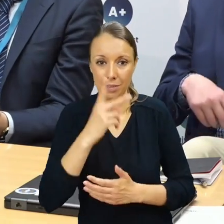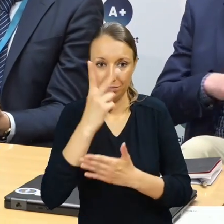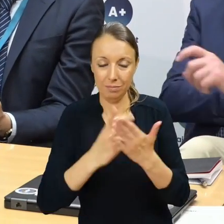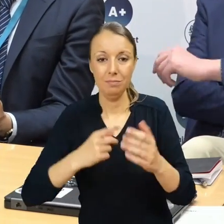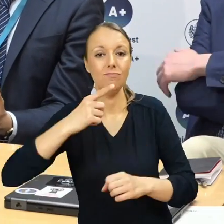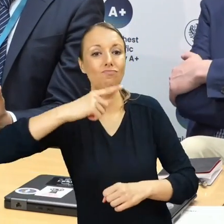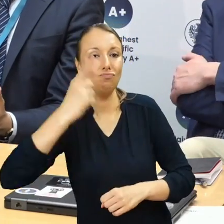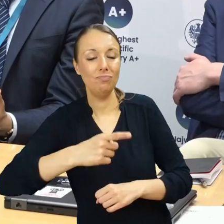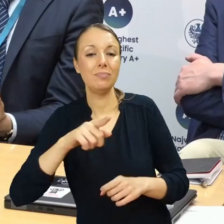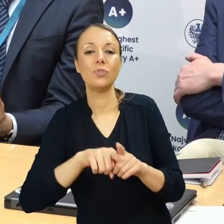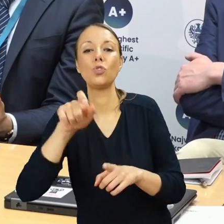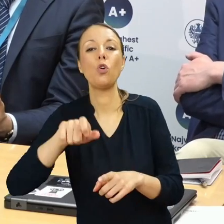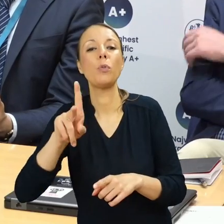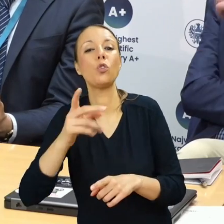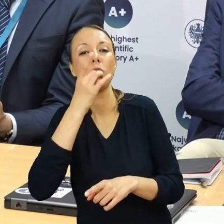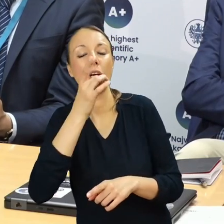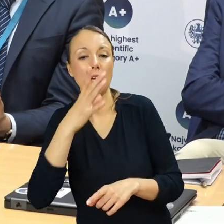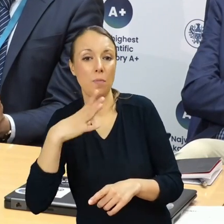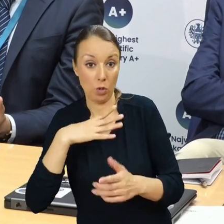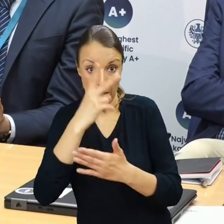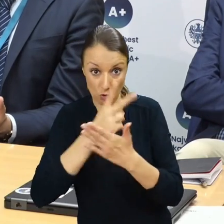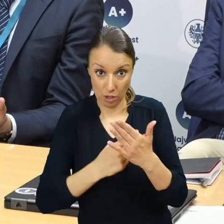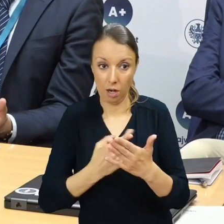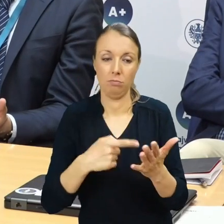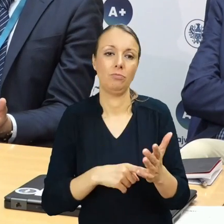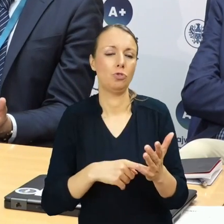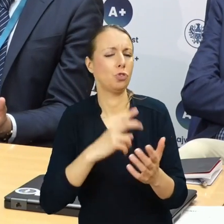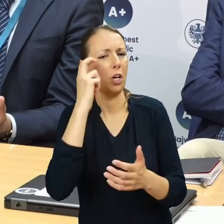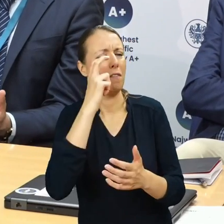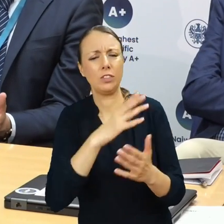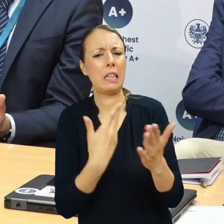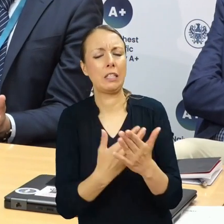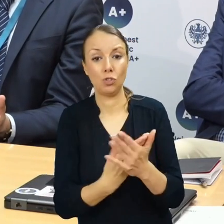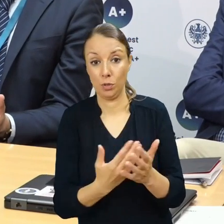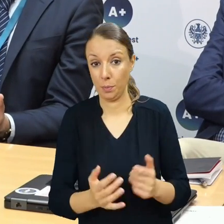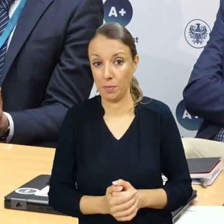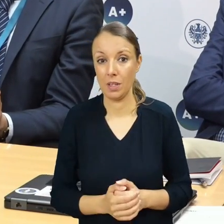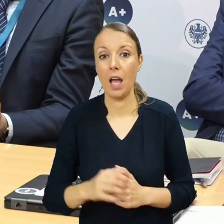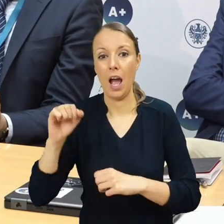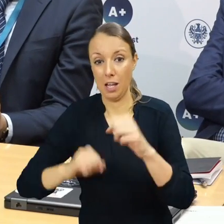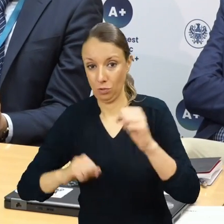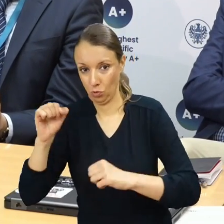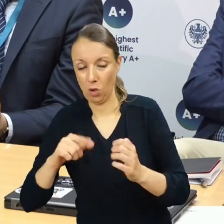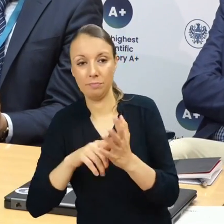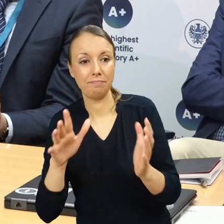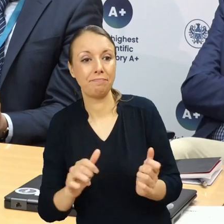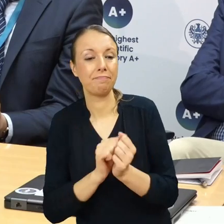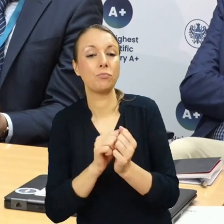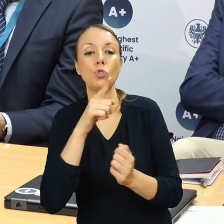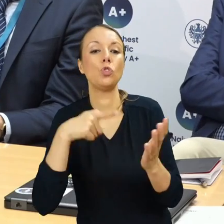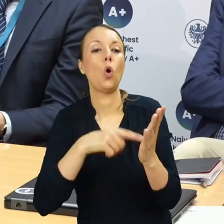skarżących, dlaczego. I sąd tutaj odkrył, że ustawodawca nie przewidział decyzji